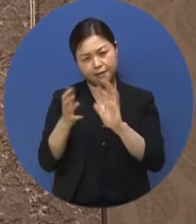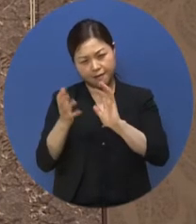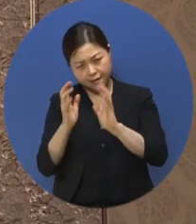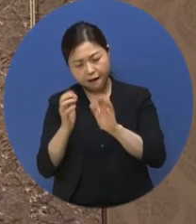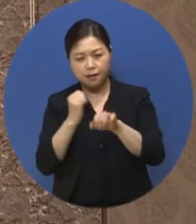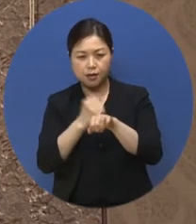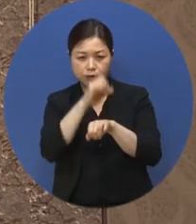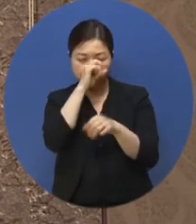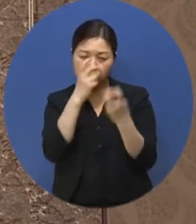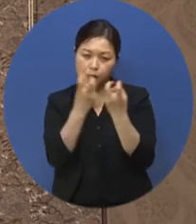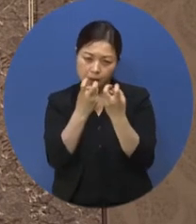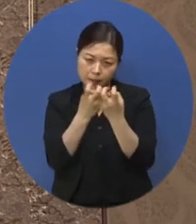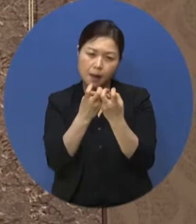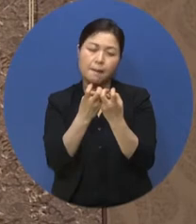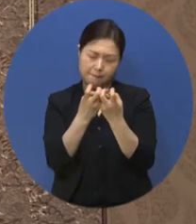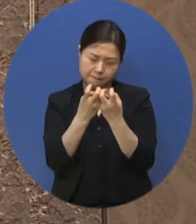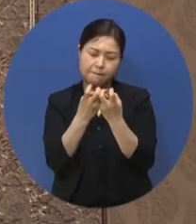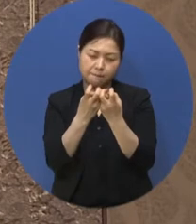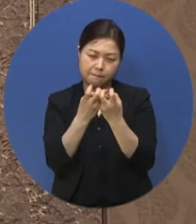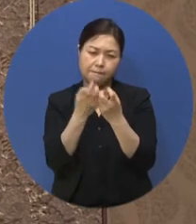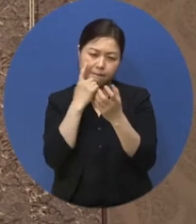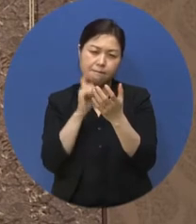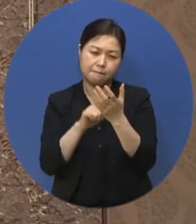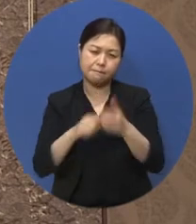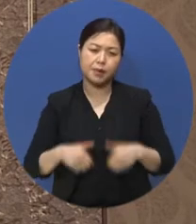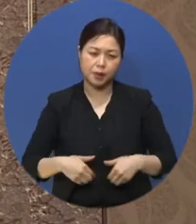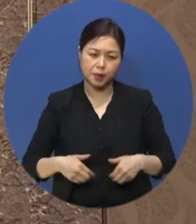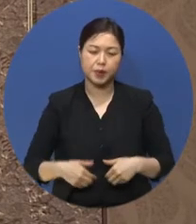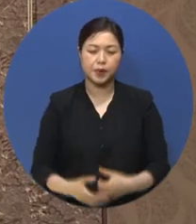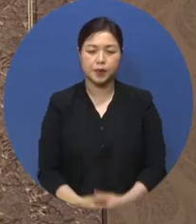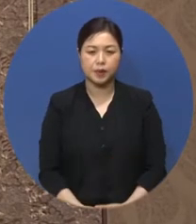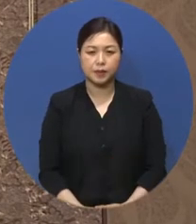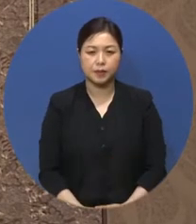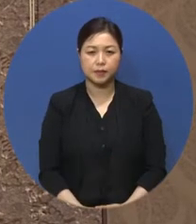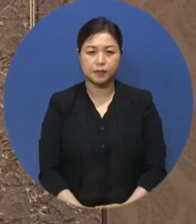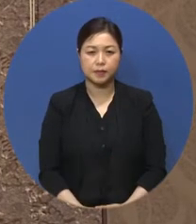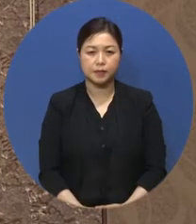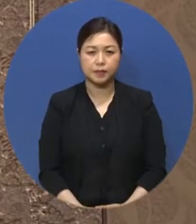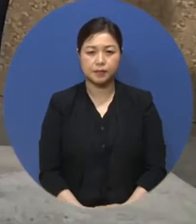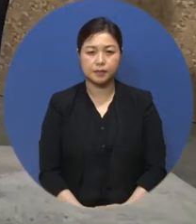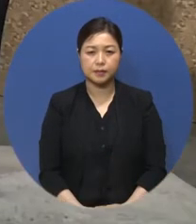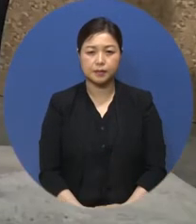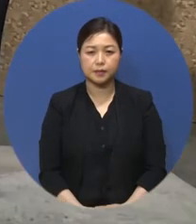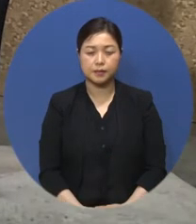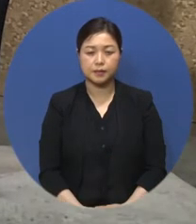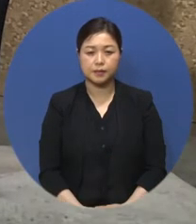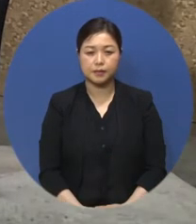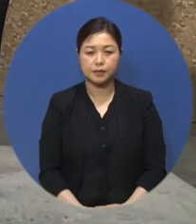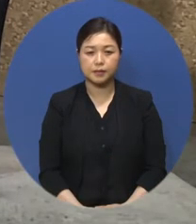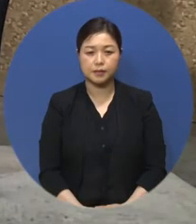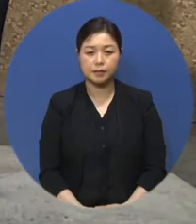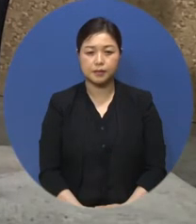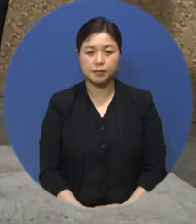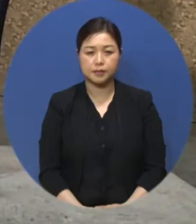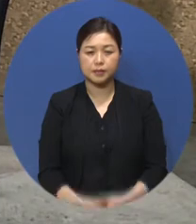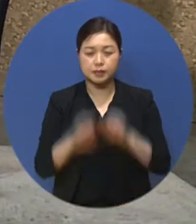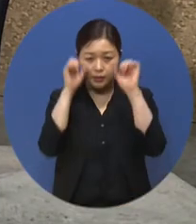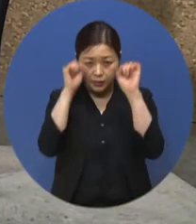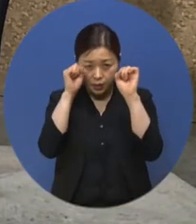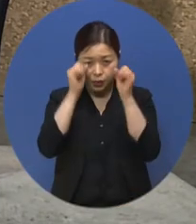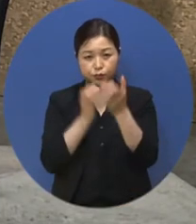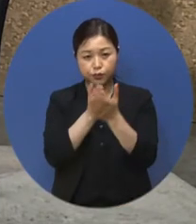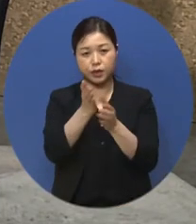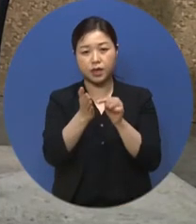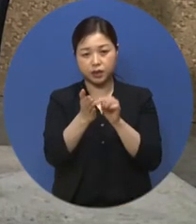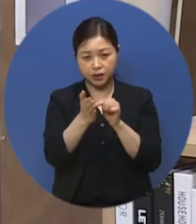좋은 안을 돌출을 해야 될 것 같습니다. 그럼 네. 지금 현재로는. 그러니까 특히나 이제 체육 같은 분야는